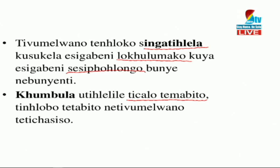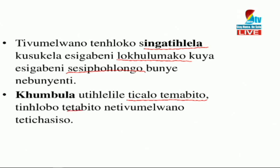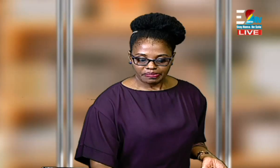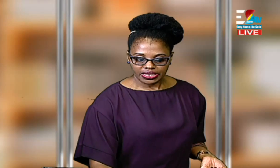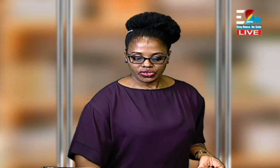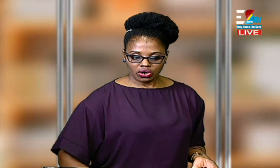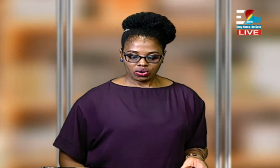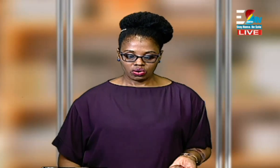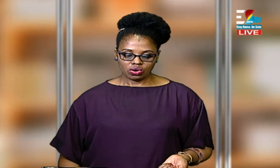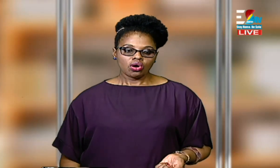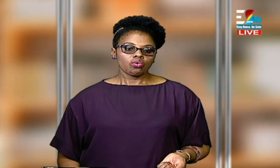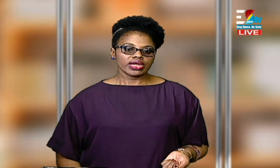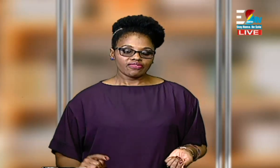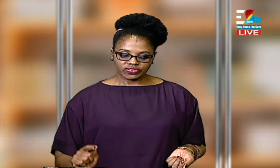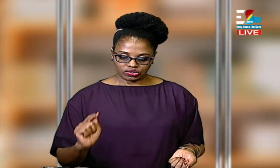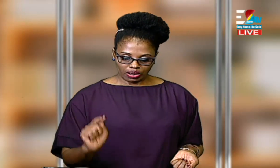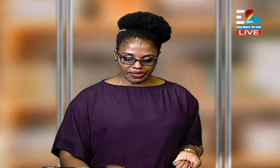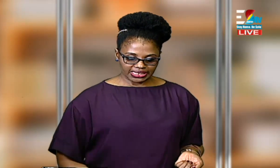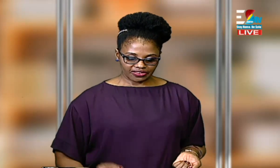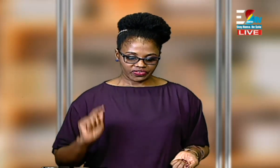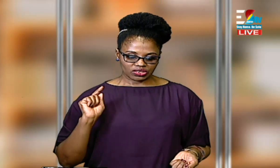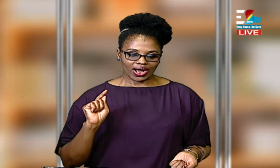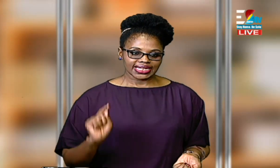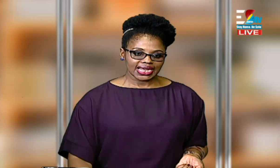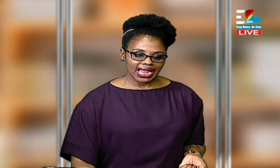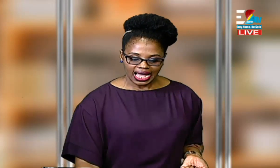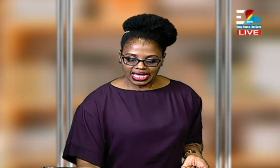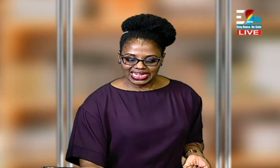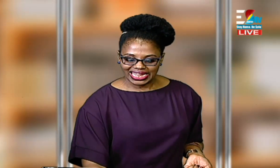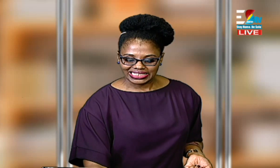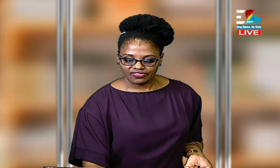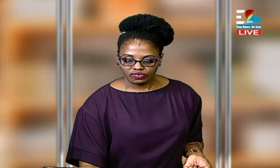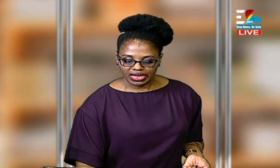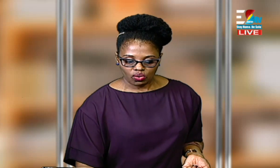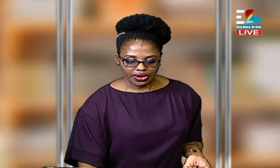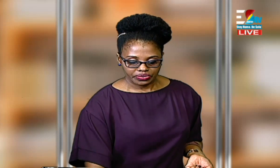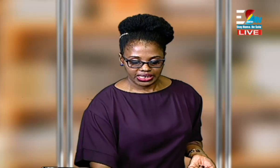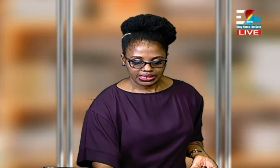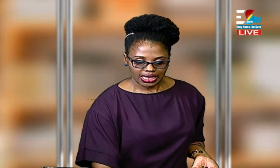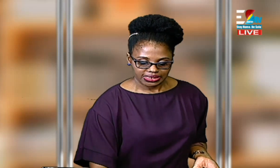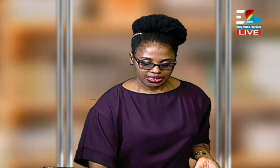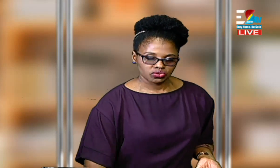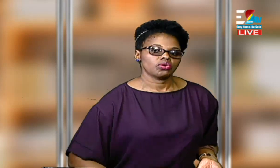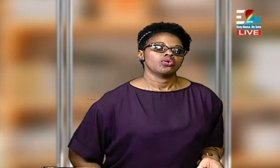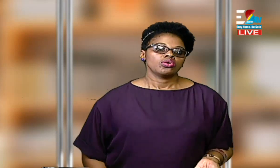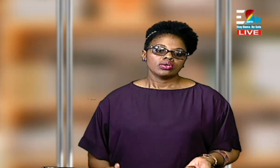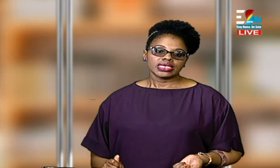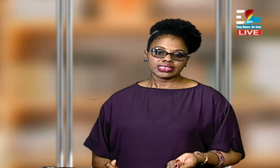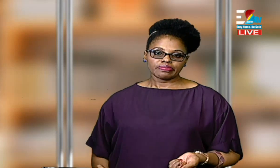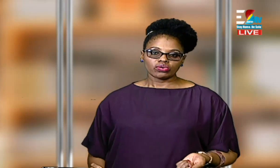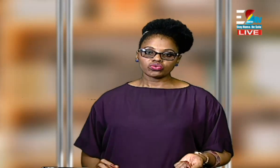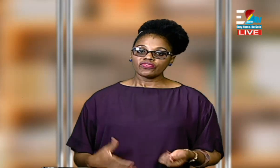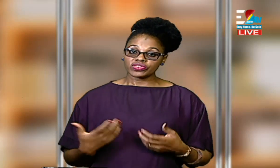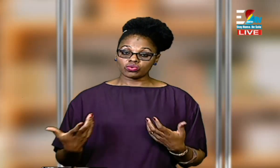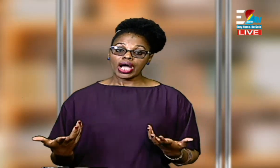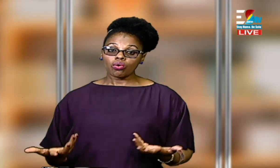watihlela tabito, wena mfundisi waphinze futhi wahlela netivumelwano tesichasiso.